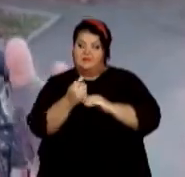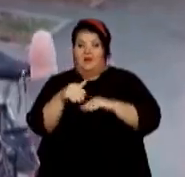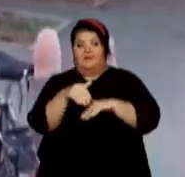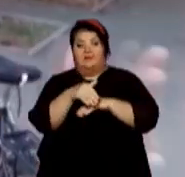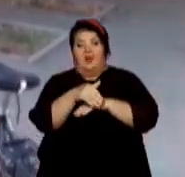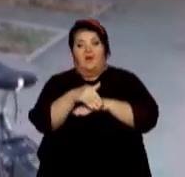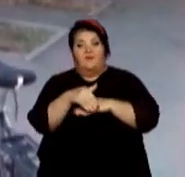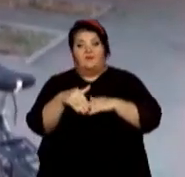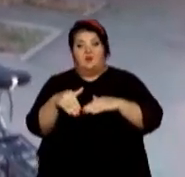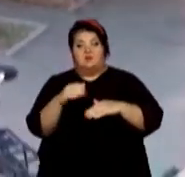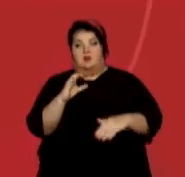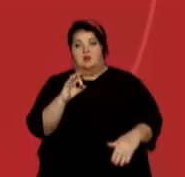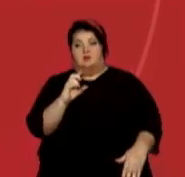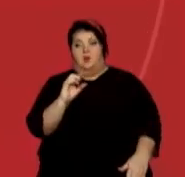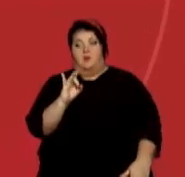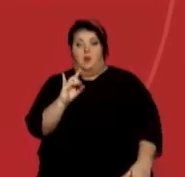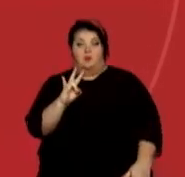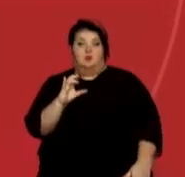вулиці Соборності.